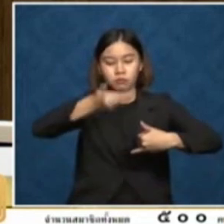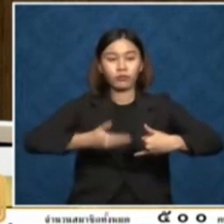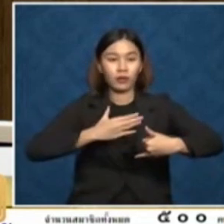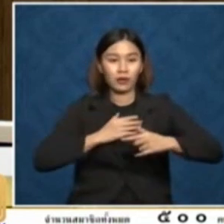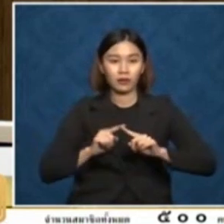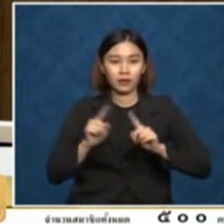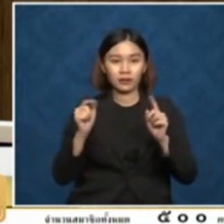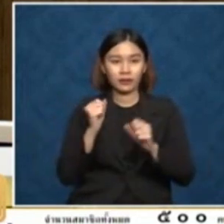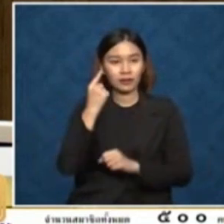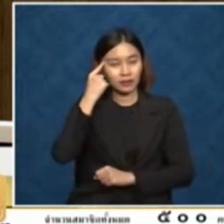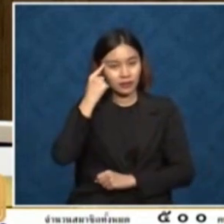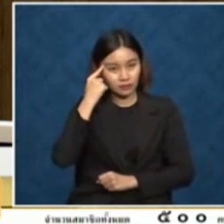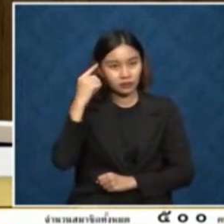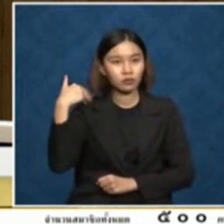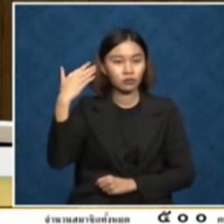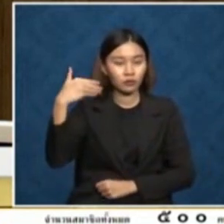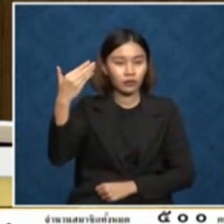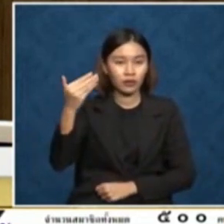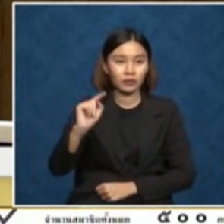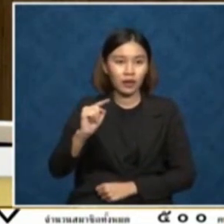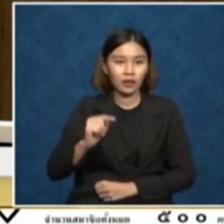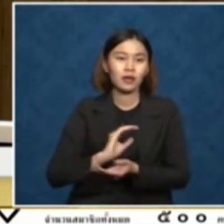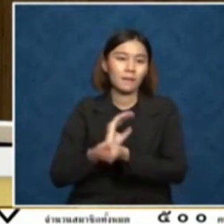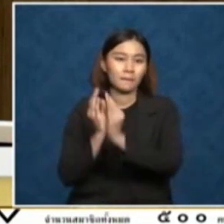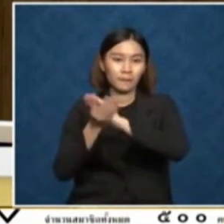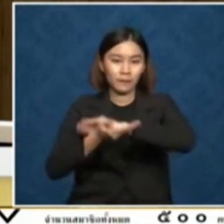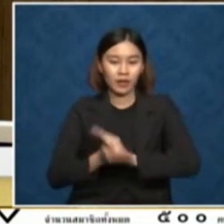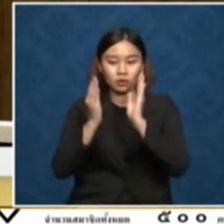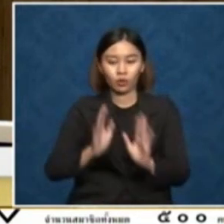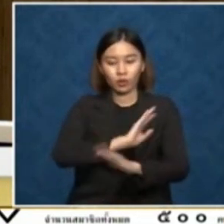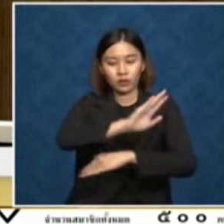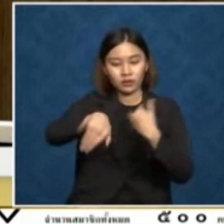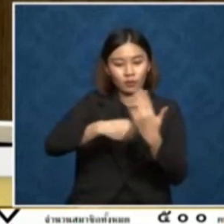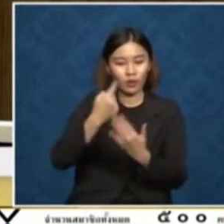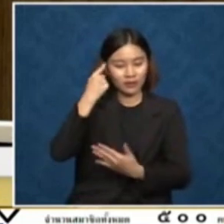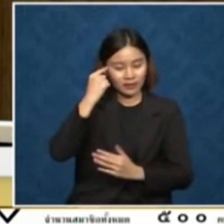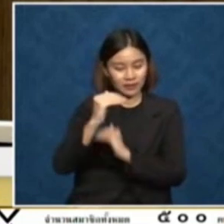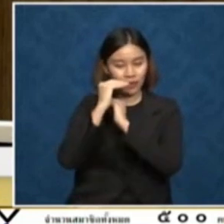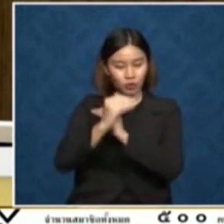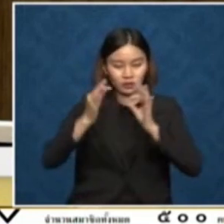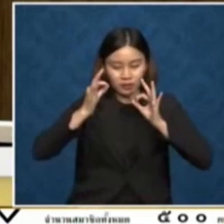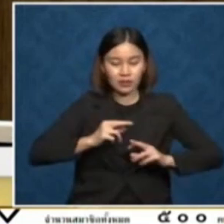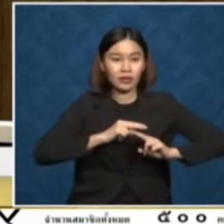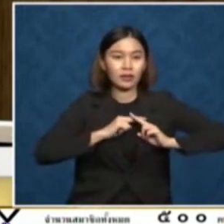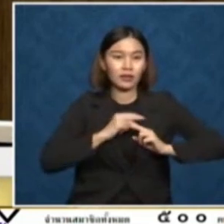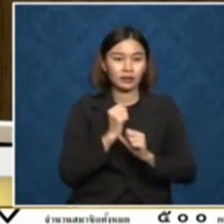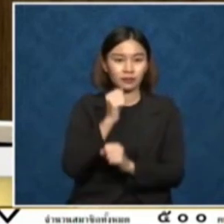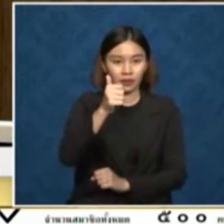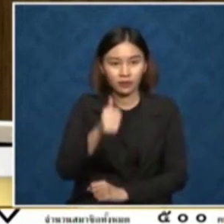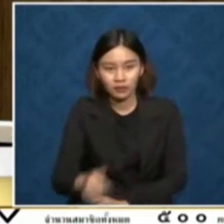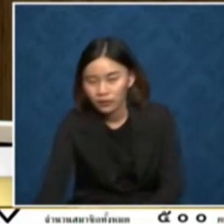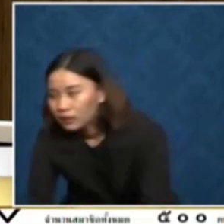ราแต่การประกอบสร้างจากวันนี้ไปเราจะต้องเปลี่ยนให้บุคคลทุกคนสามารถที่จะกำหนดเพศตัวเอง